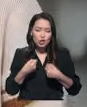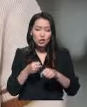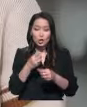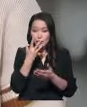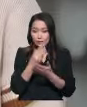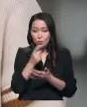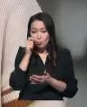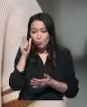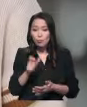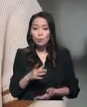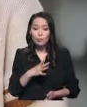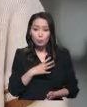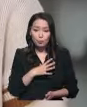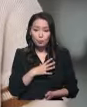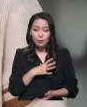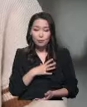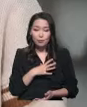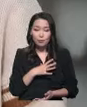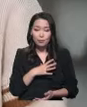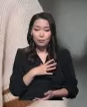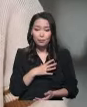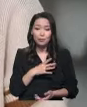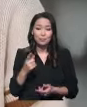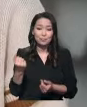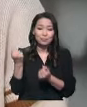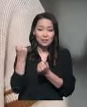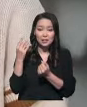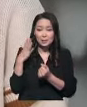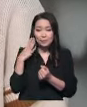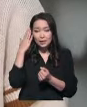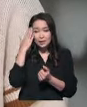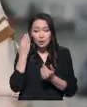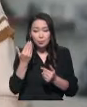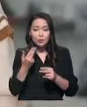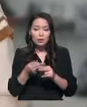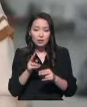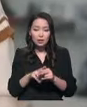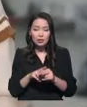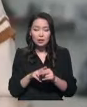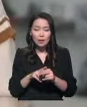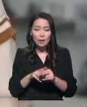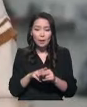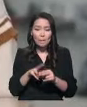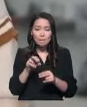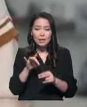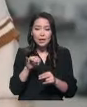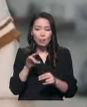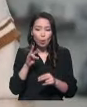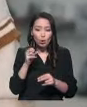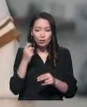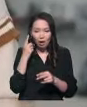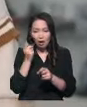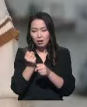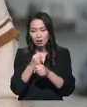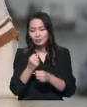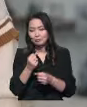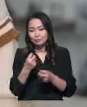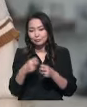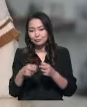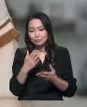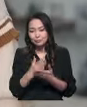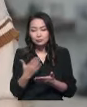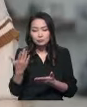сожителем. Закрытая черепно-мозговая и пробитая перепонка. Я как вспомню эти глаза, которые на меня смотрели и поднимали на